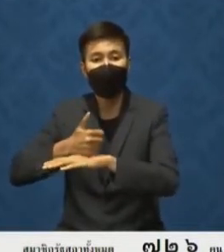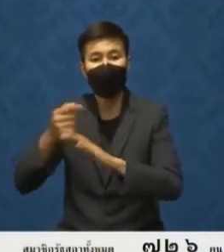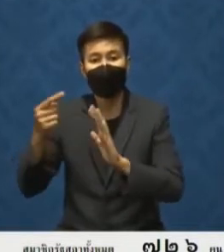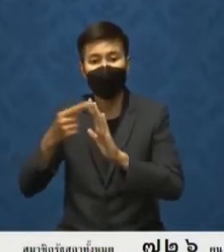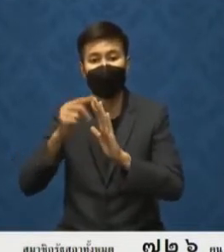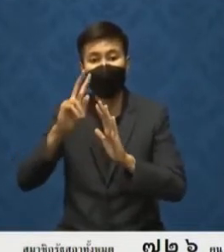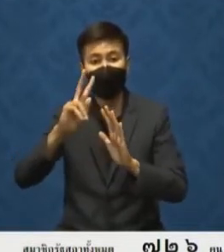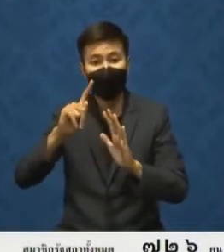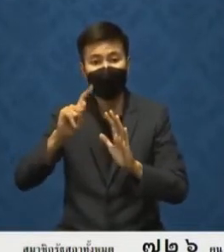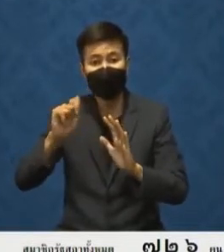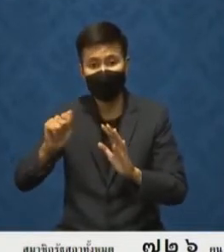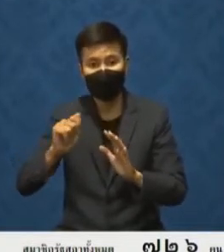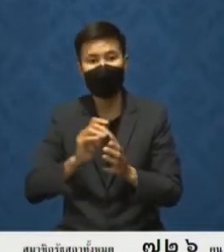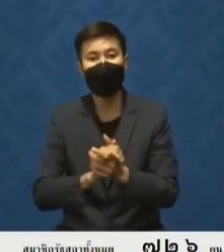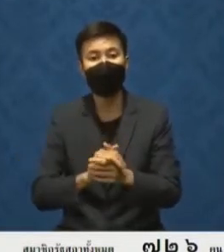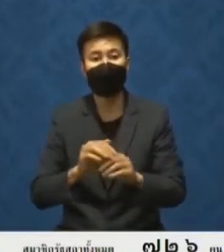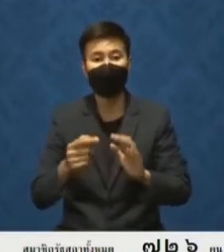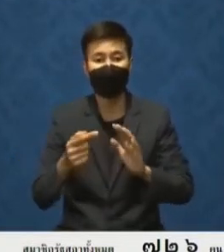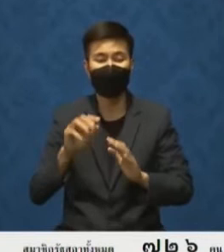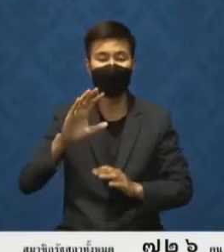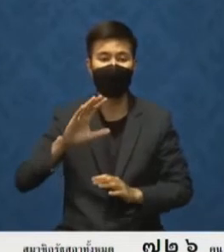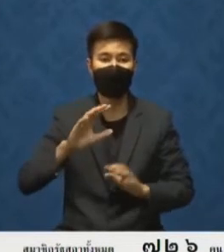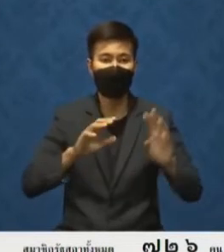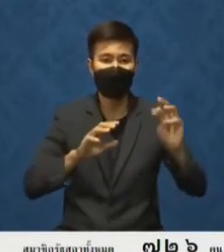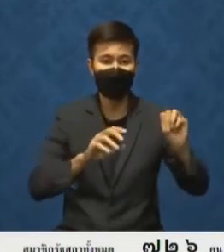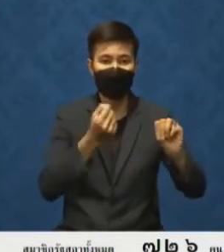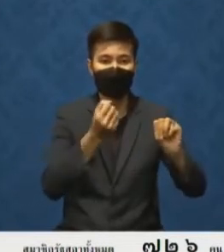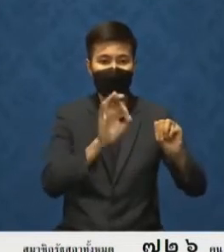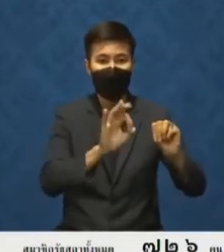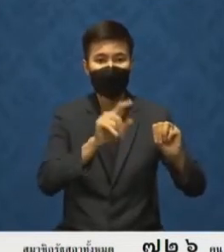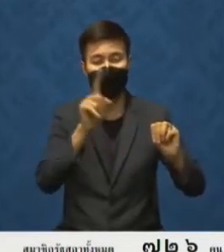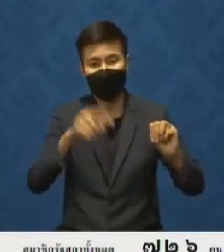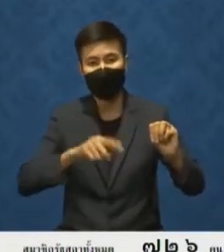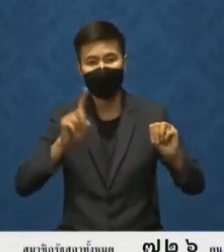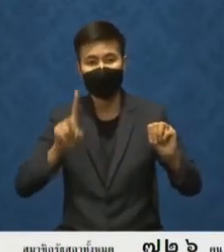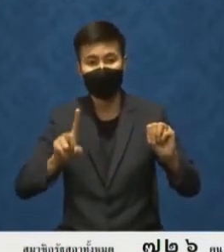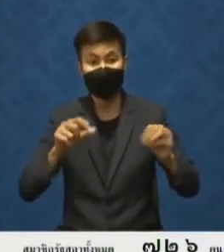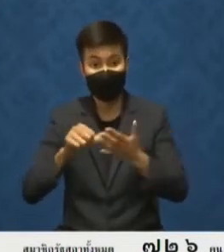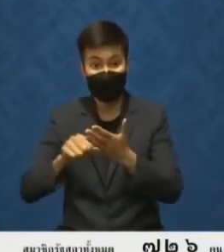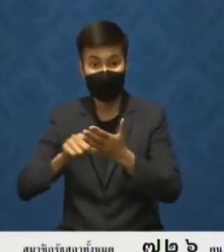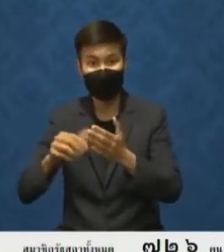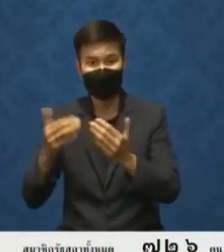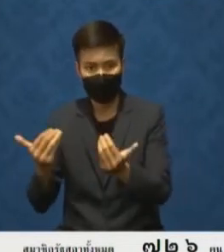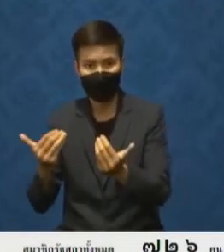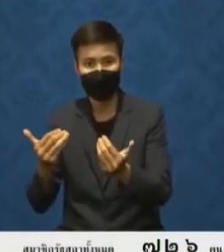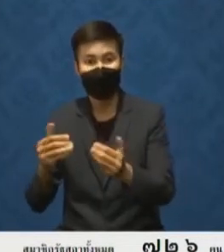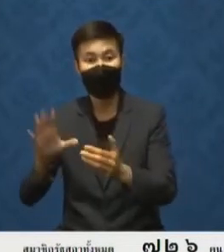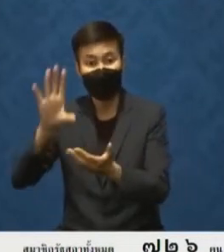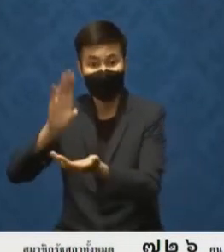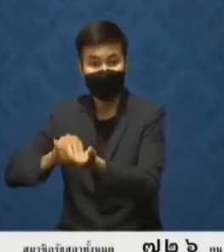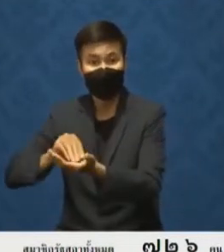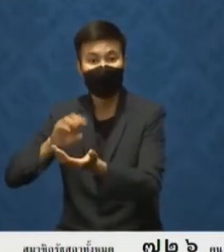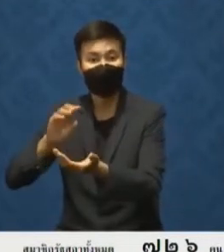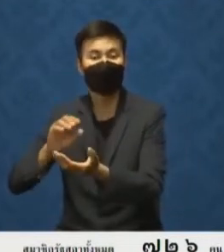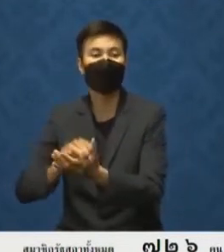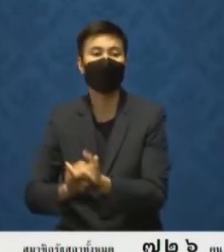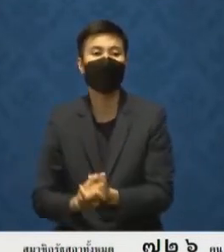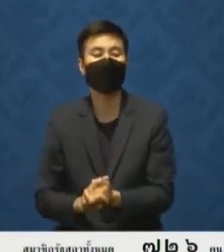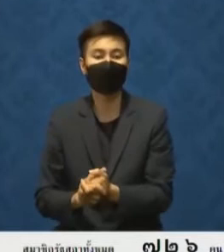ของมาตา 120 มาตา 19 ทับ 1 ทเราแก้คือการบนทึกข้อมูล